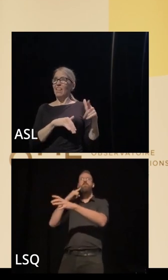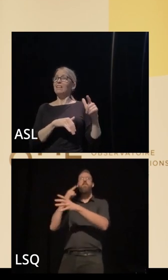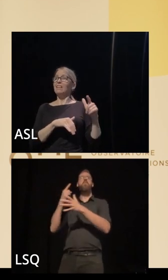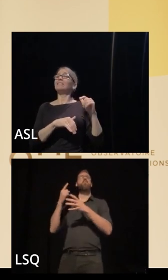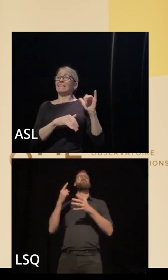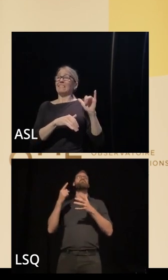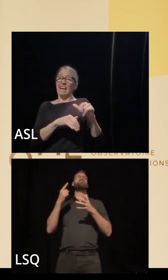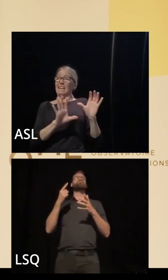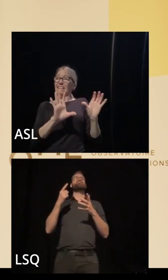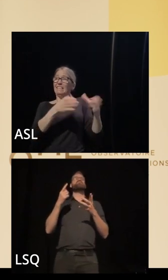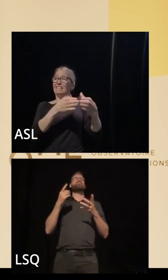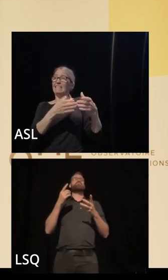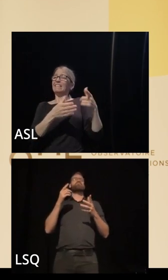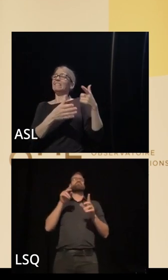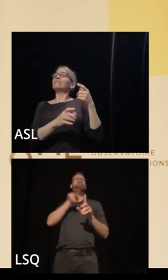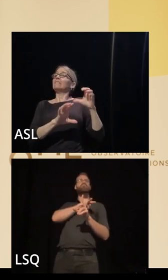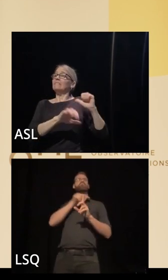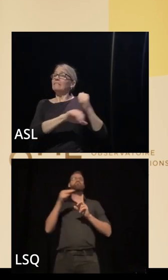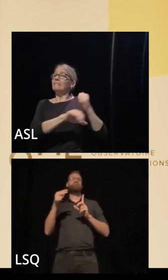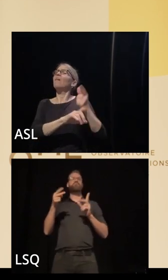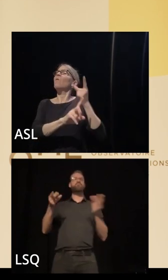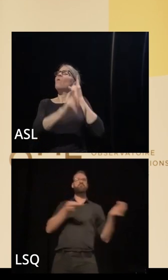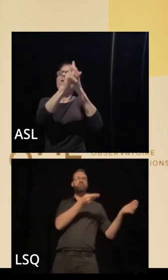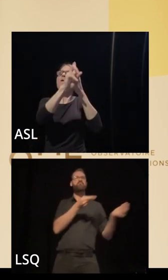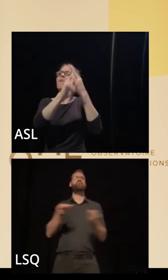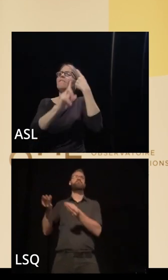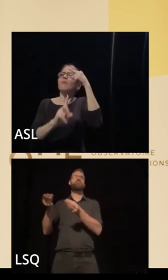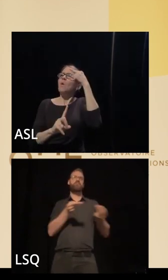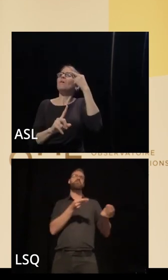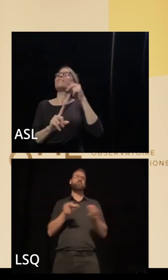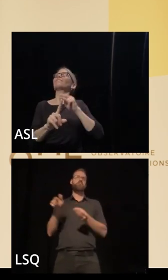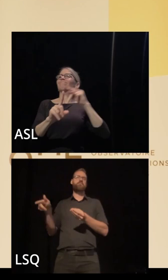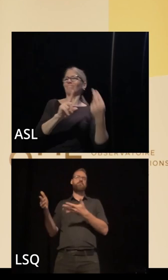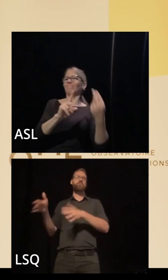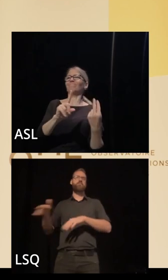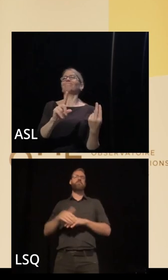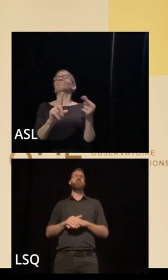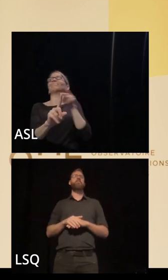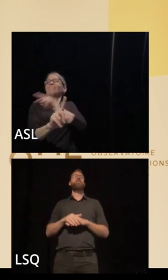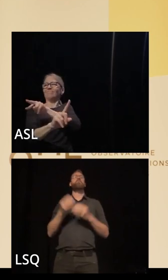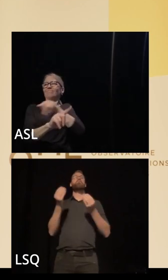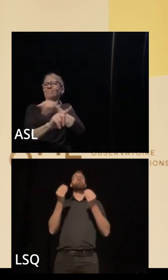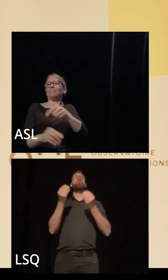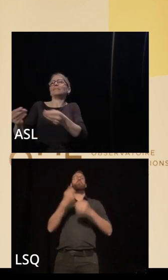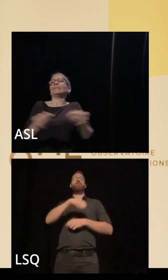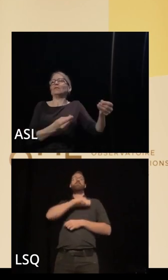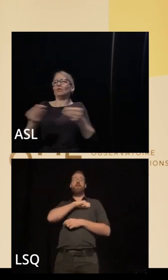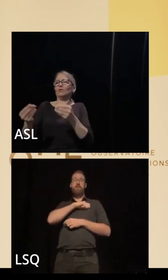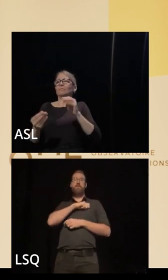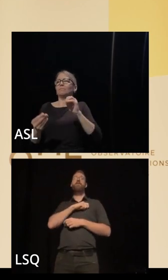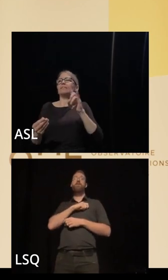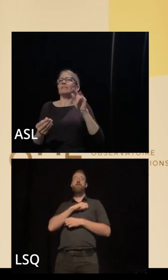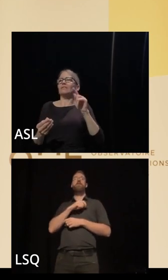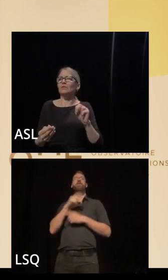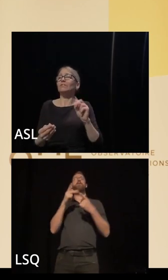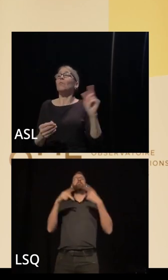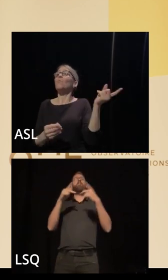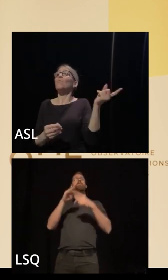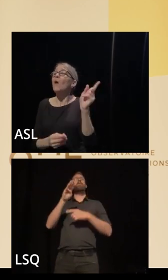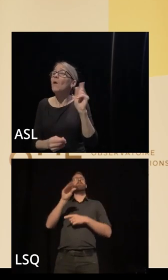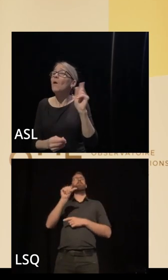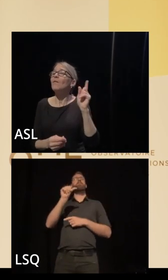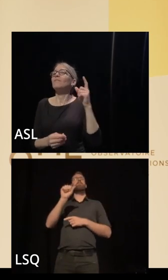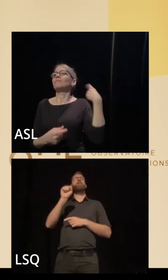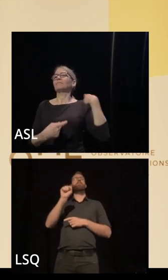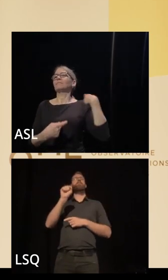pratiques transfrontalières. Je l'ai dit auparavant, situé à Irún, au Pays Basque espagnol. Helga y travaille